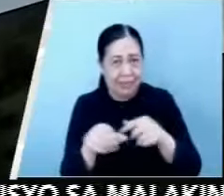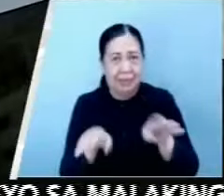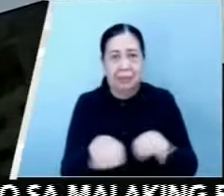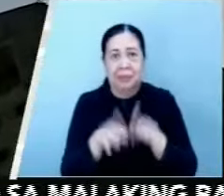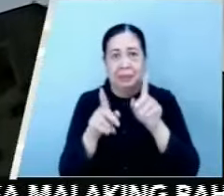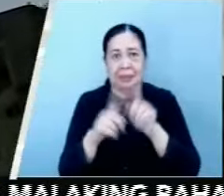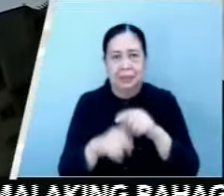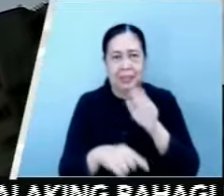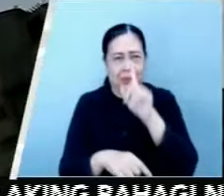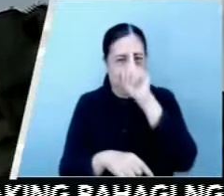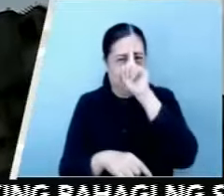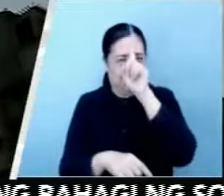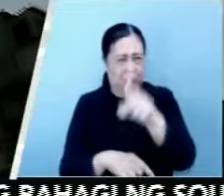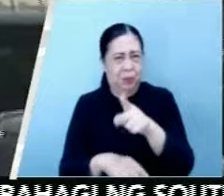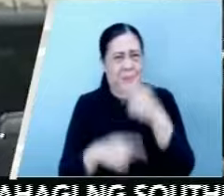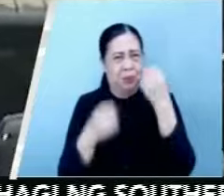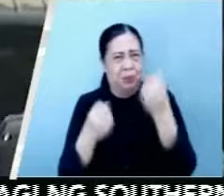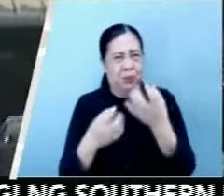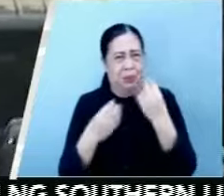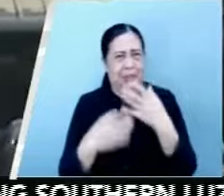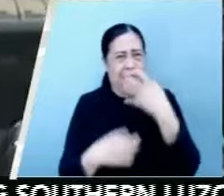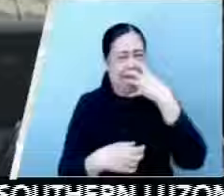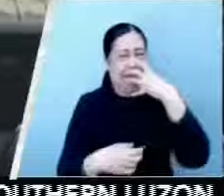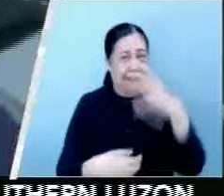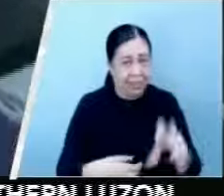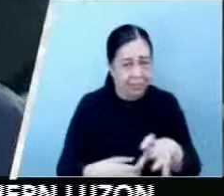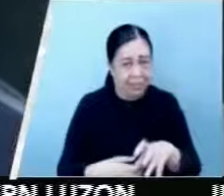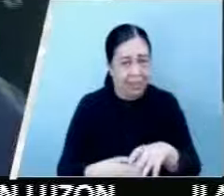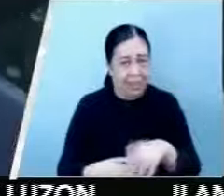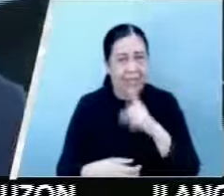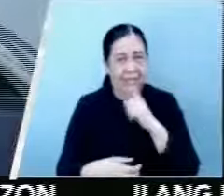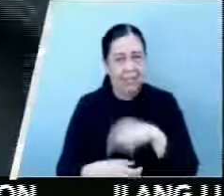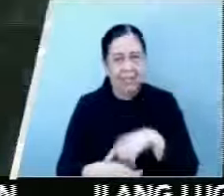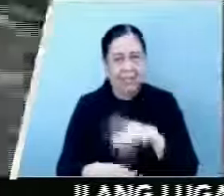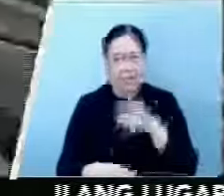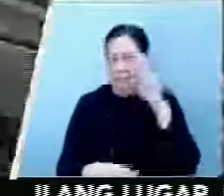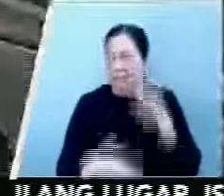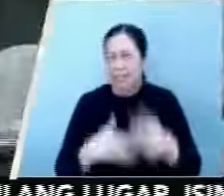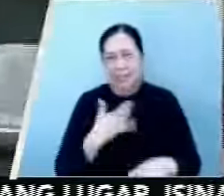sa gitna ng matinding init. Nakaka-bad vibes talaga.